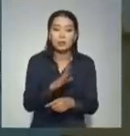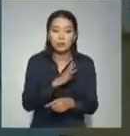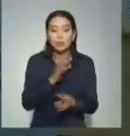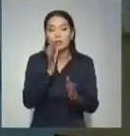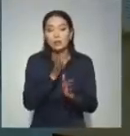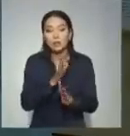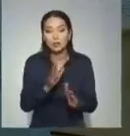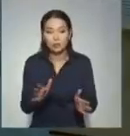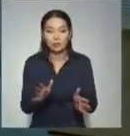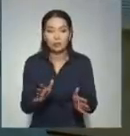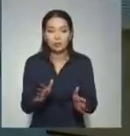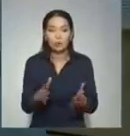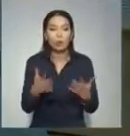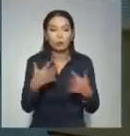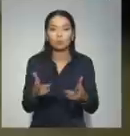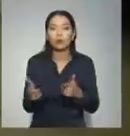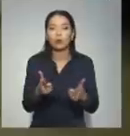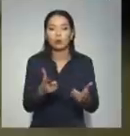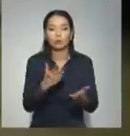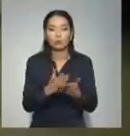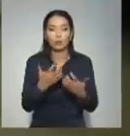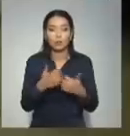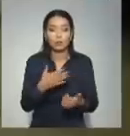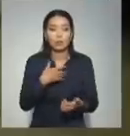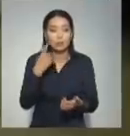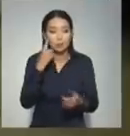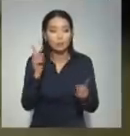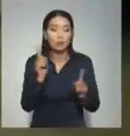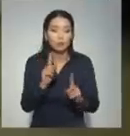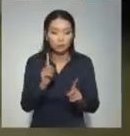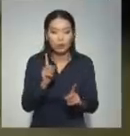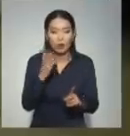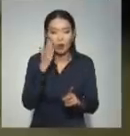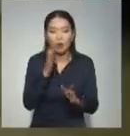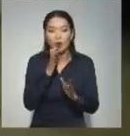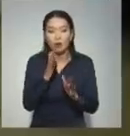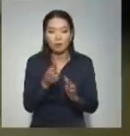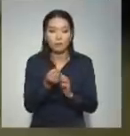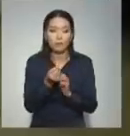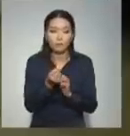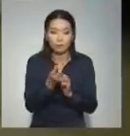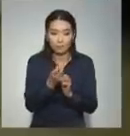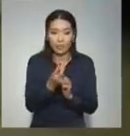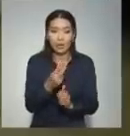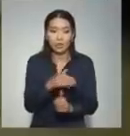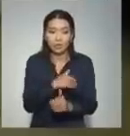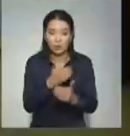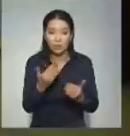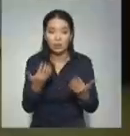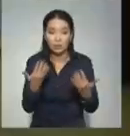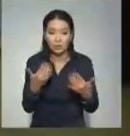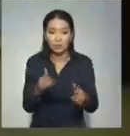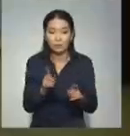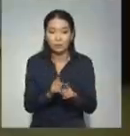отопление неподготовленное, я считаю. У меня дома 12 градусов тепла. 12. Батареи холодные. Почему?